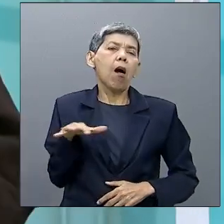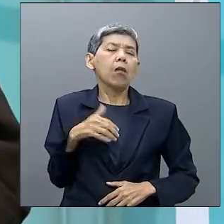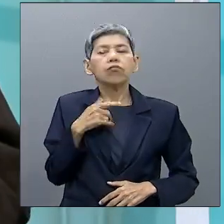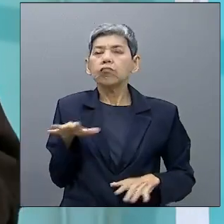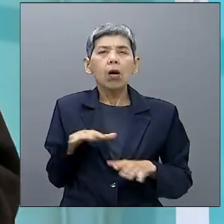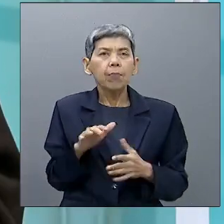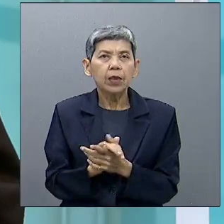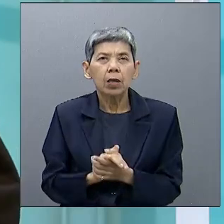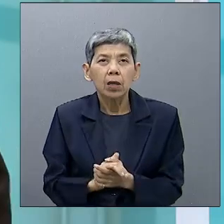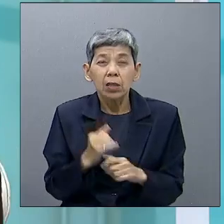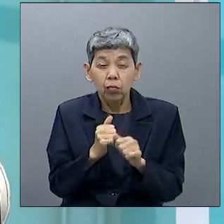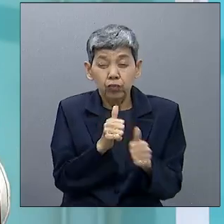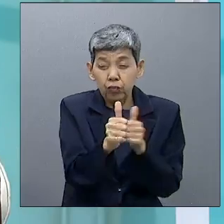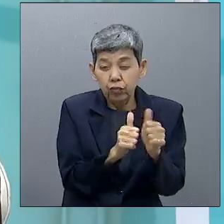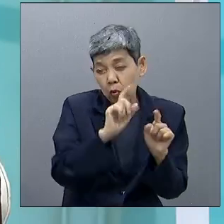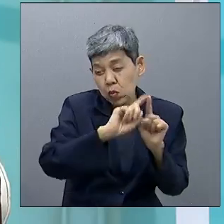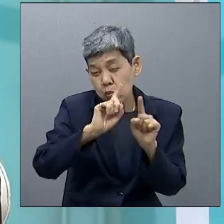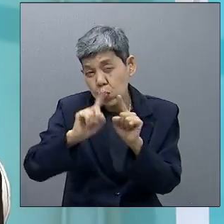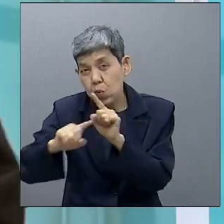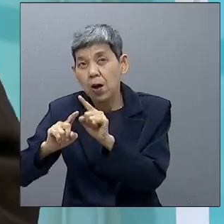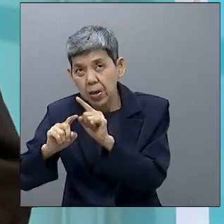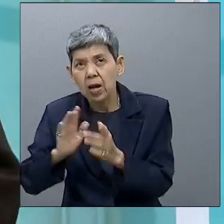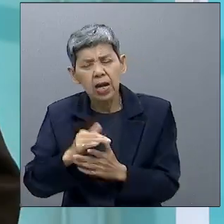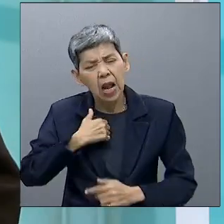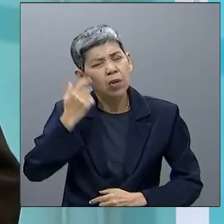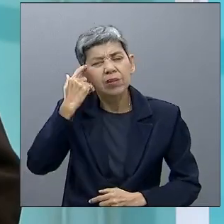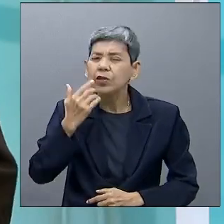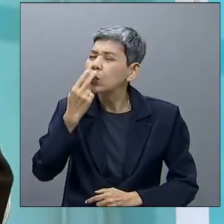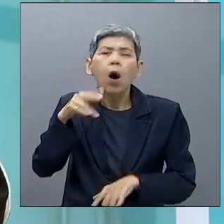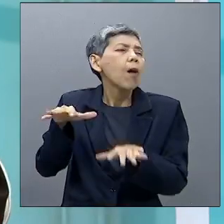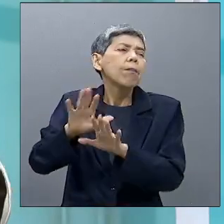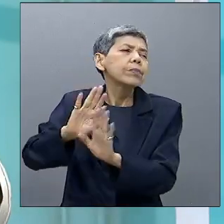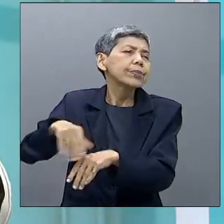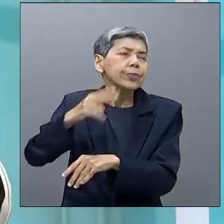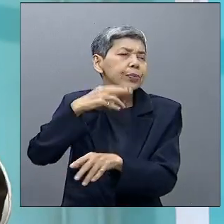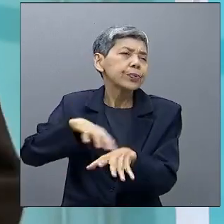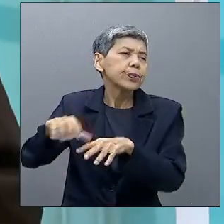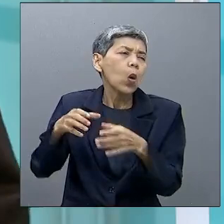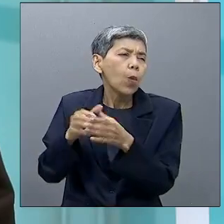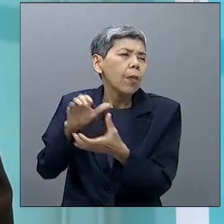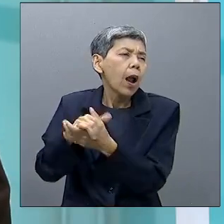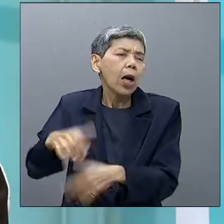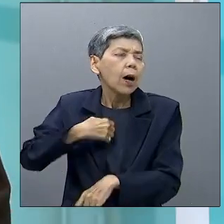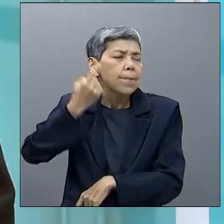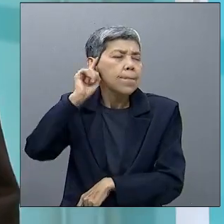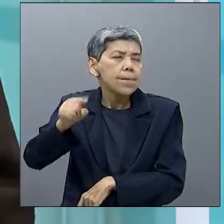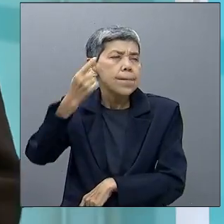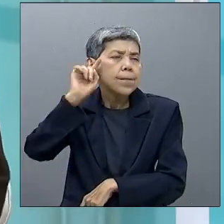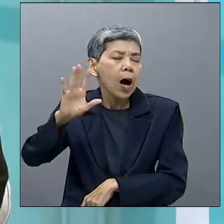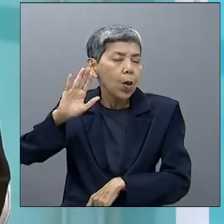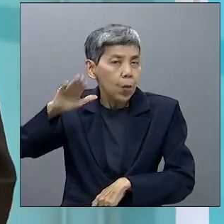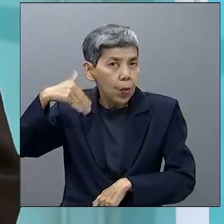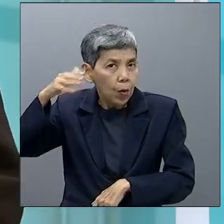ความว่าในโลกของการประกวดมันมีเยอะแยะมากอะไรอย่างเงี้ยฮะพี่ก็เลยไม่ได้ให้ความสนใจกับการประกวดกลุ่มนี้มาก่อนเลยจนกระ